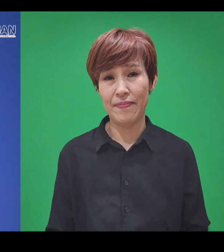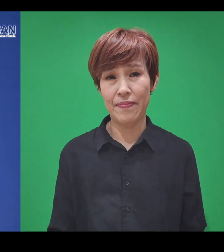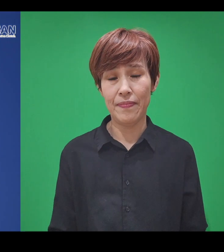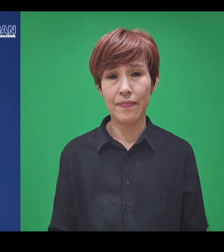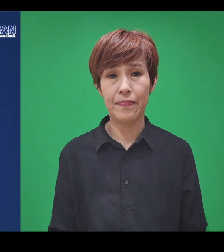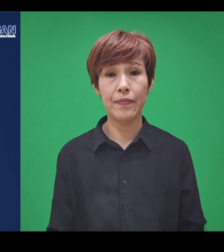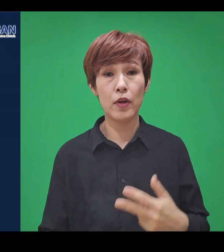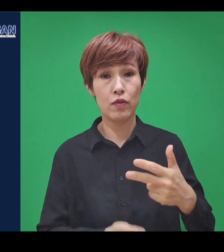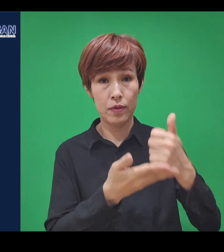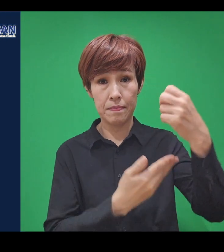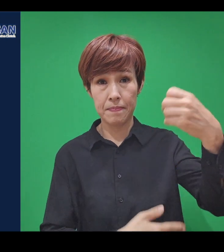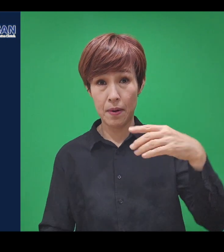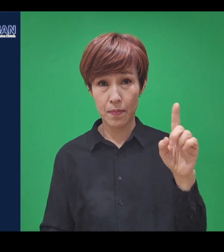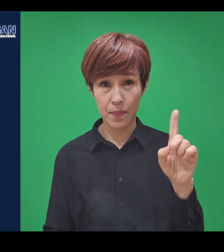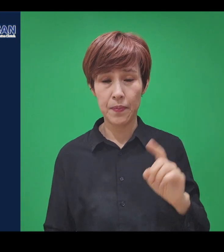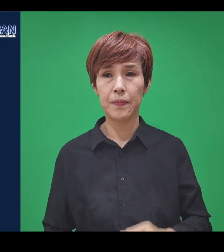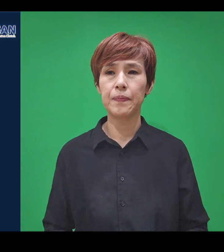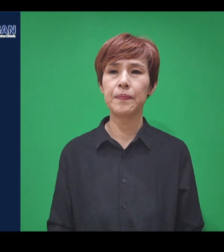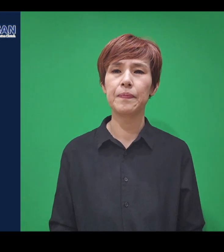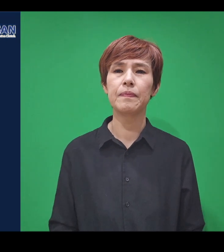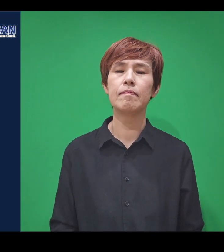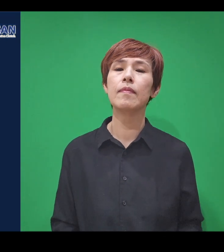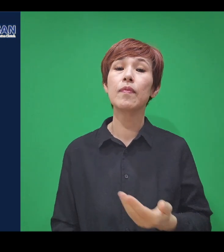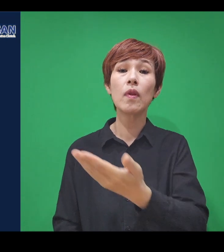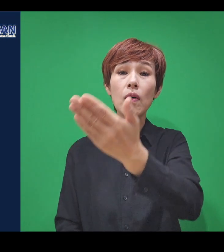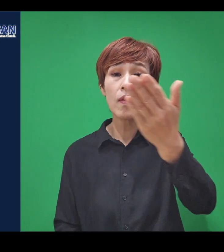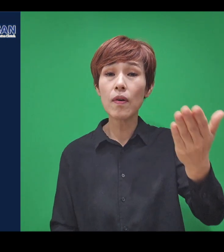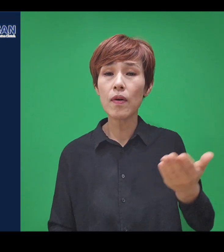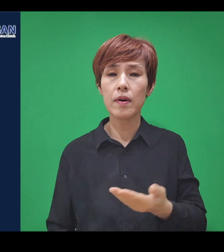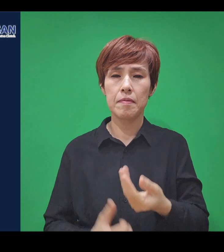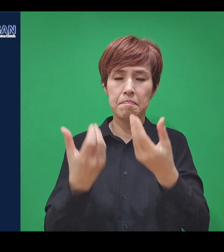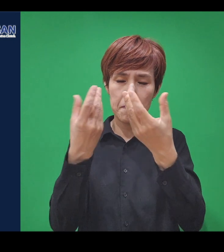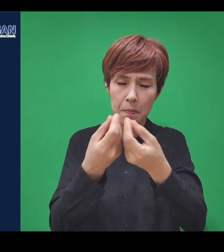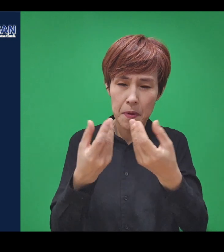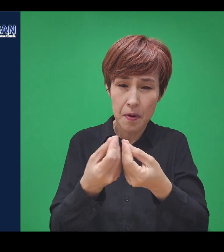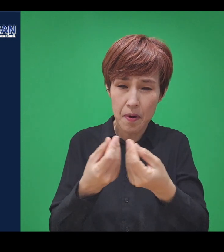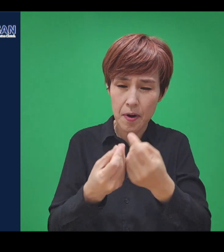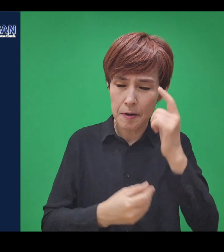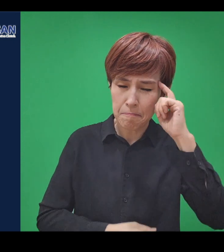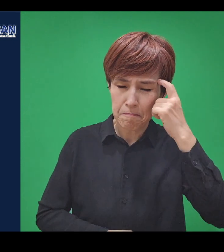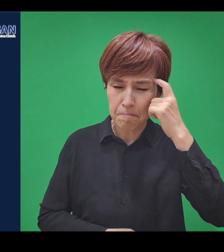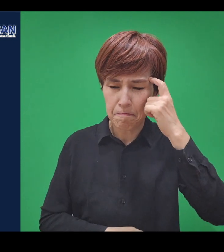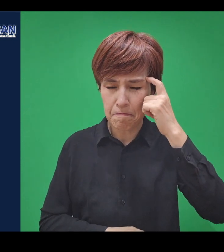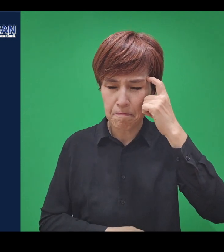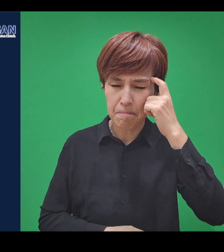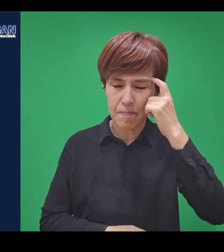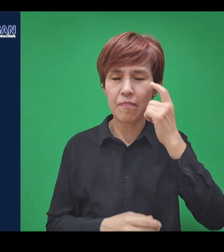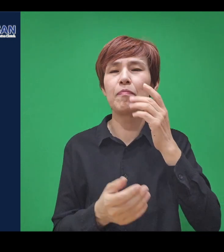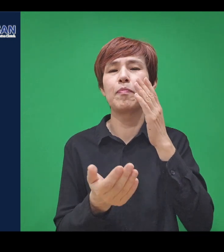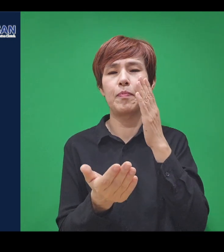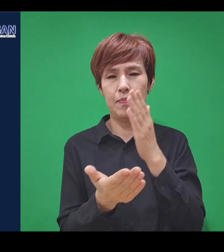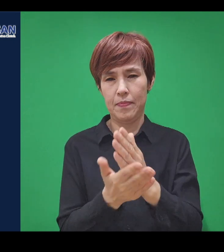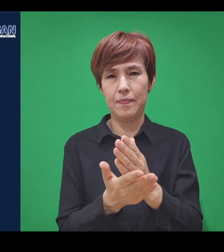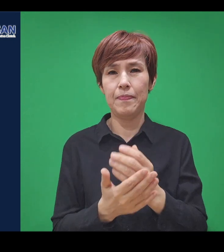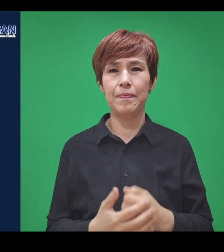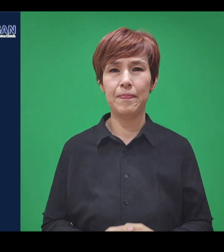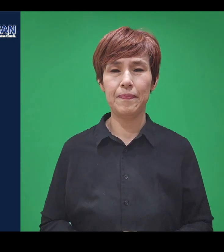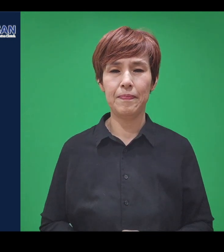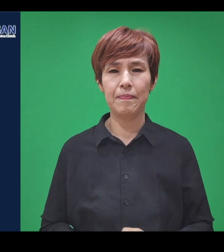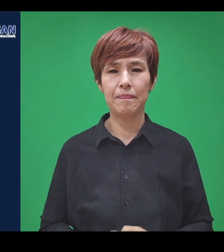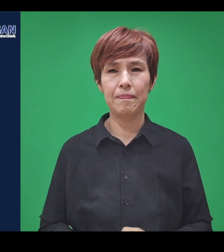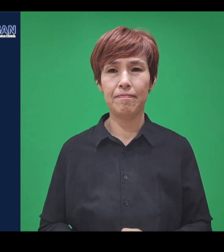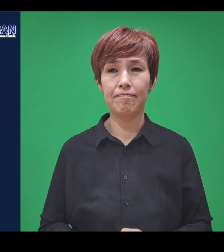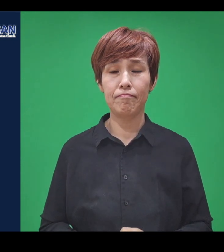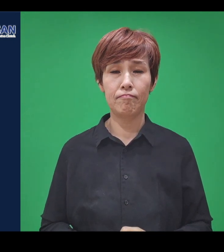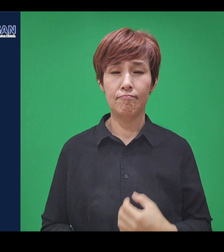이렇게 말씀하셨습니다. 그러므로 너희는 변명할 것을 미리 궁리하지 않도록 명심해라.